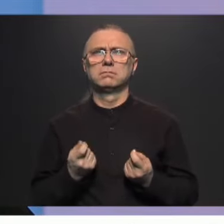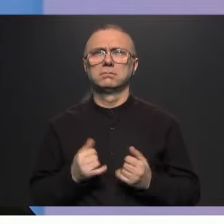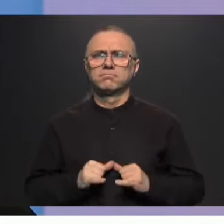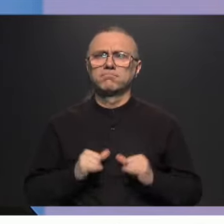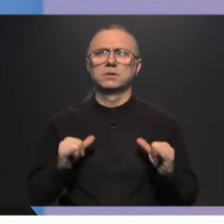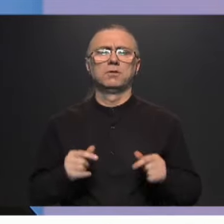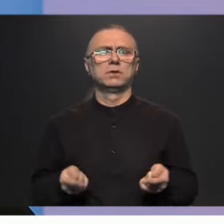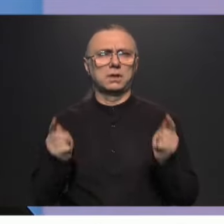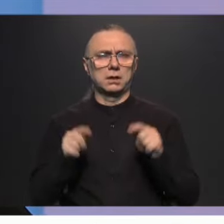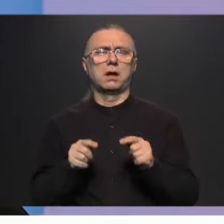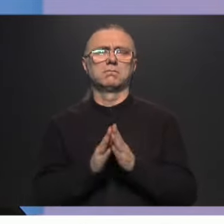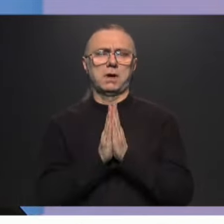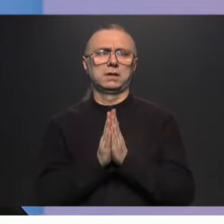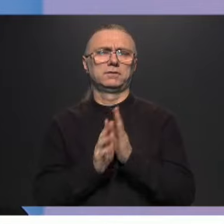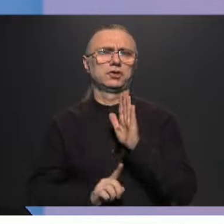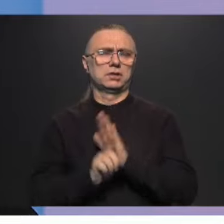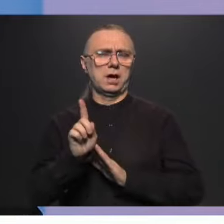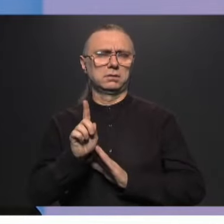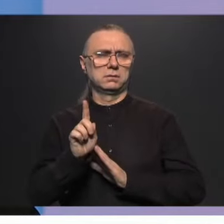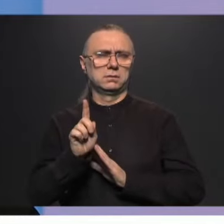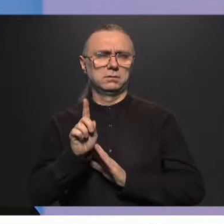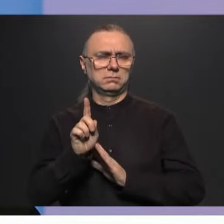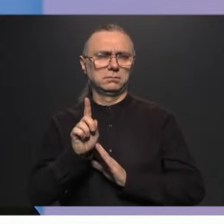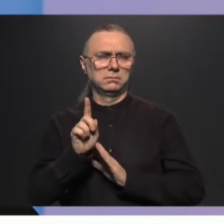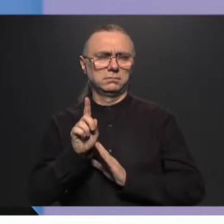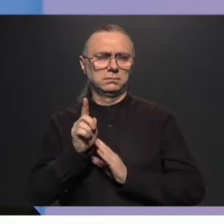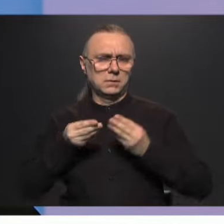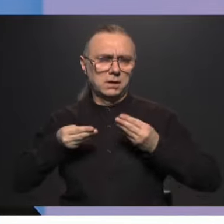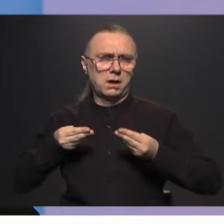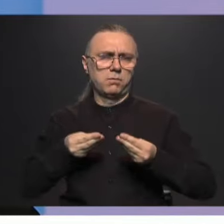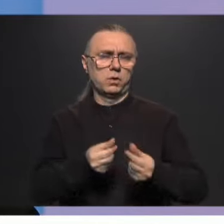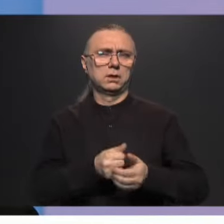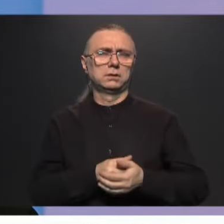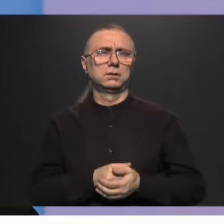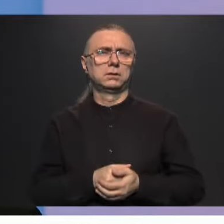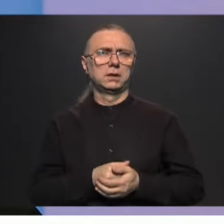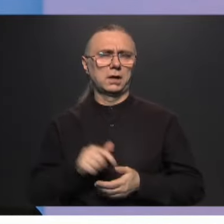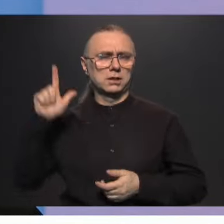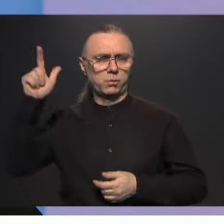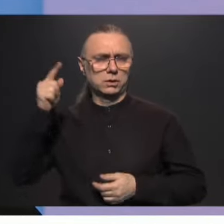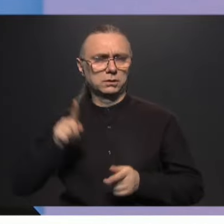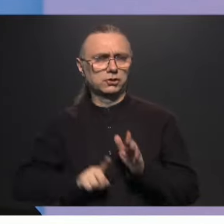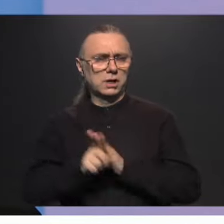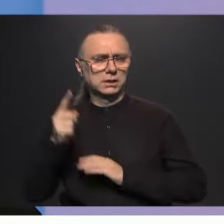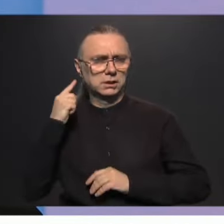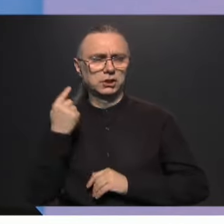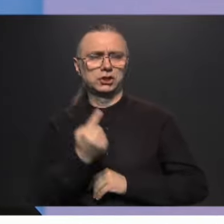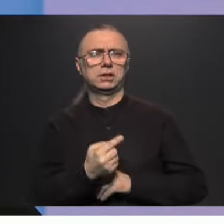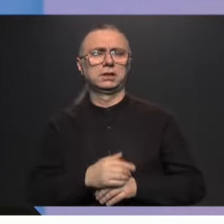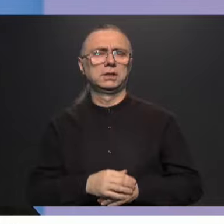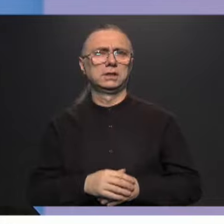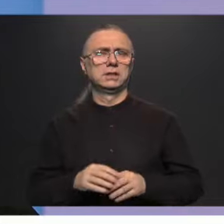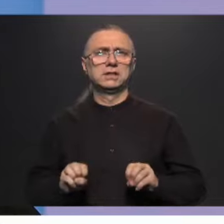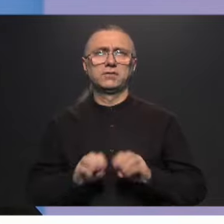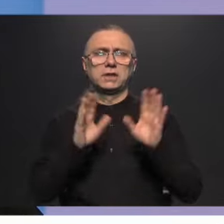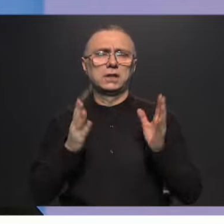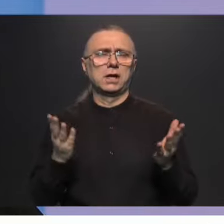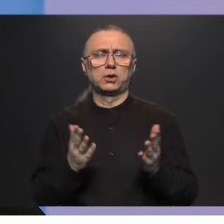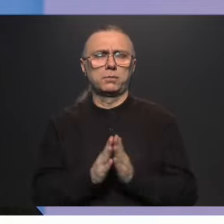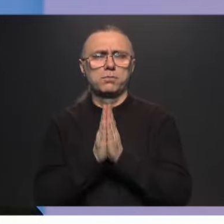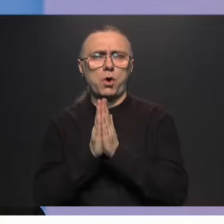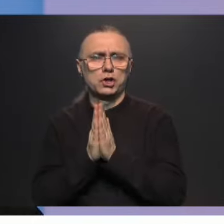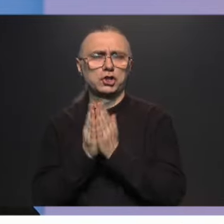начинает работать, тогда тебя начинает Господь слышать. И святые, которым ты молишься, начинают деятельно принимать участие и в твоей судьбе,